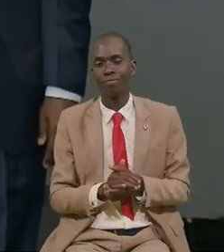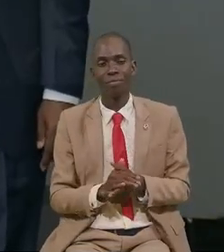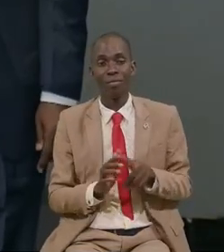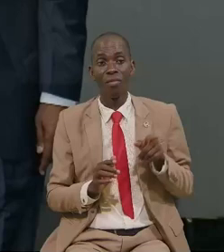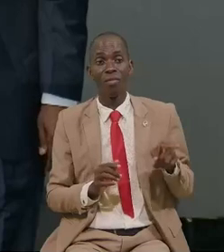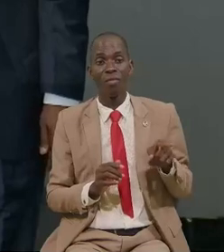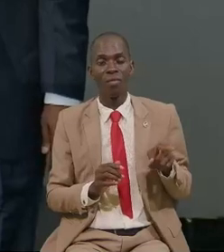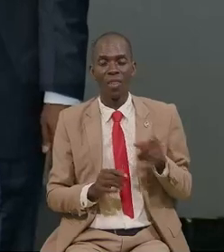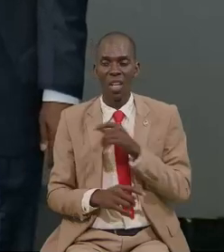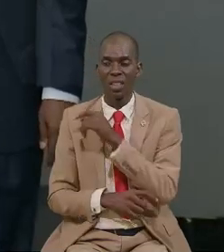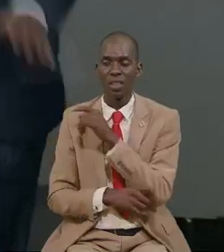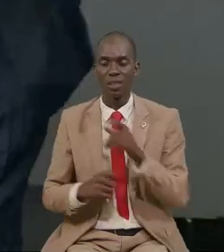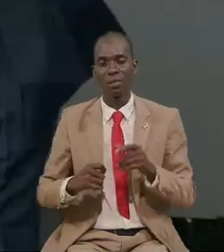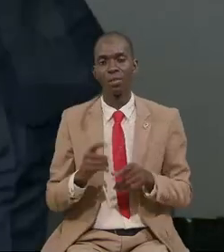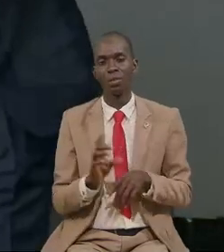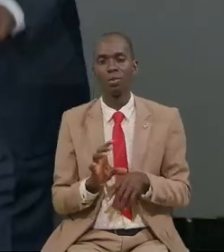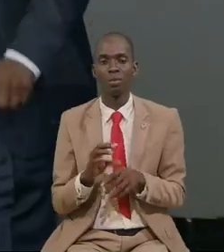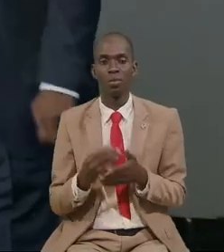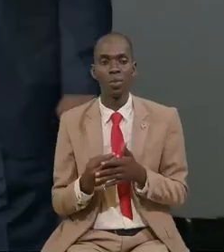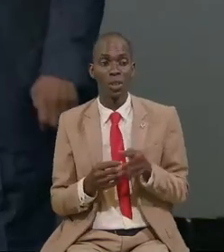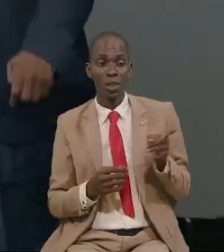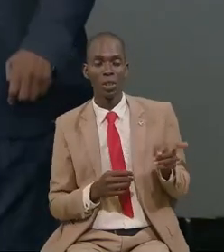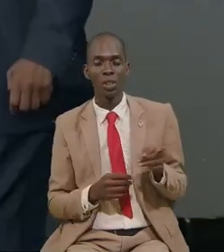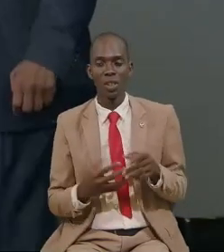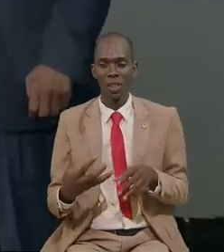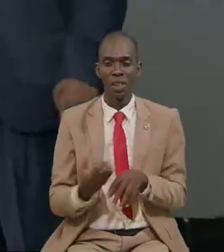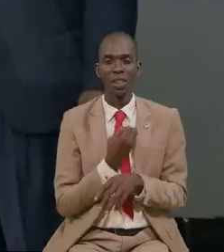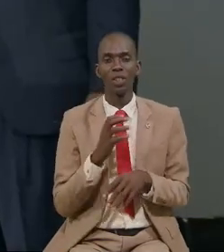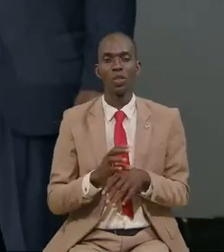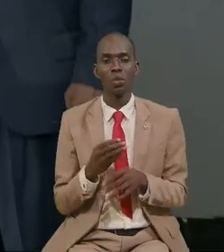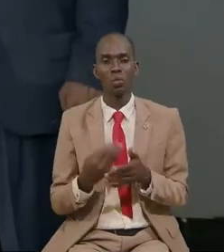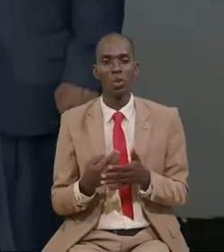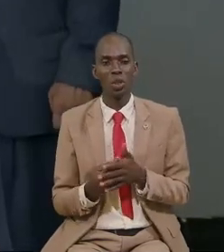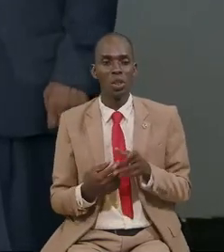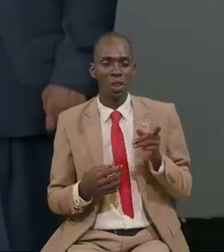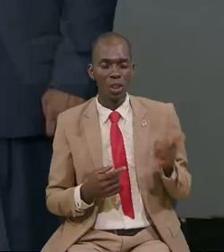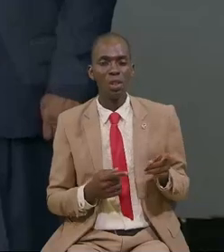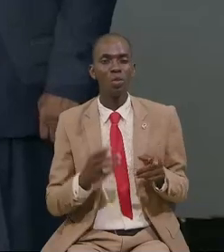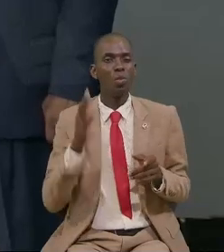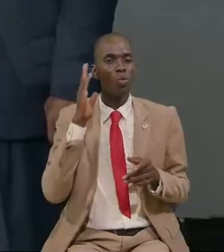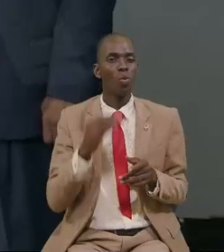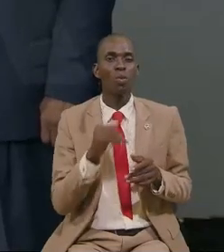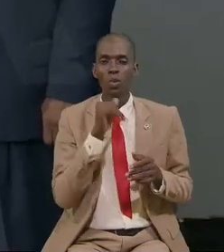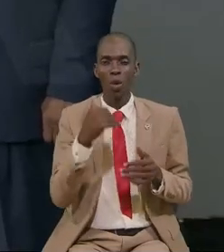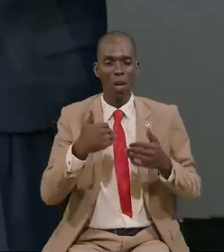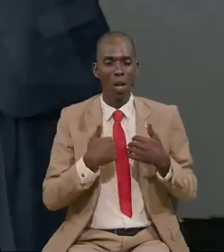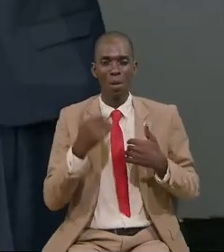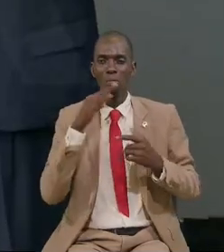il vole l'argent de l'église. Il prend l'argent de l'église. Il ne pouvait pas dire « Soyez mes imitateurs ».